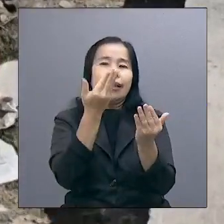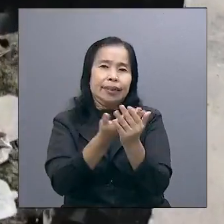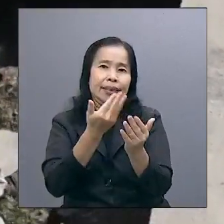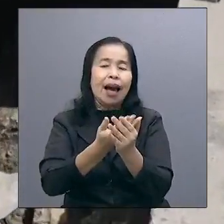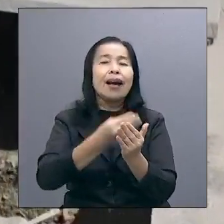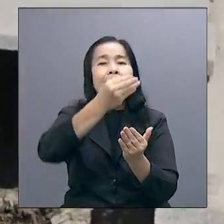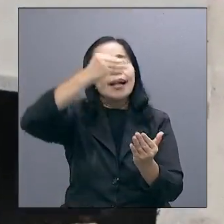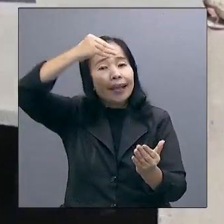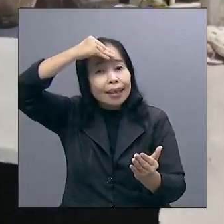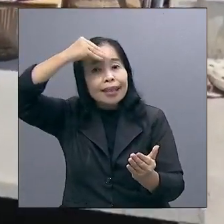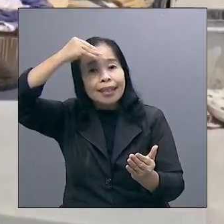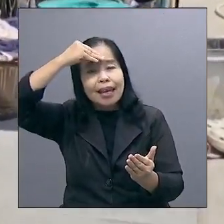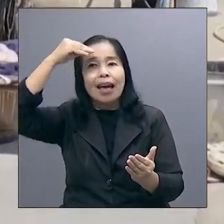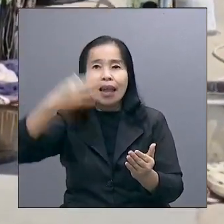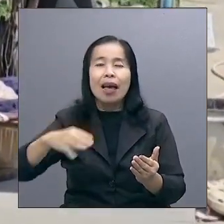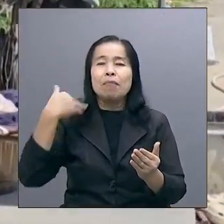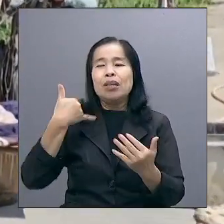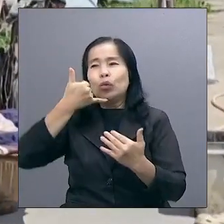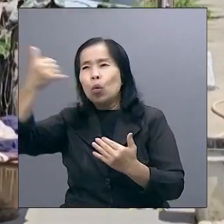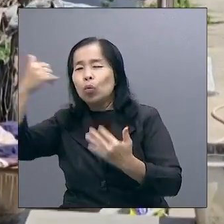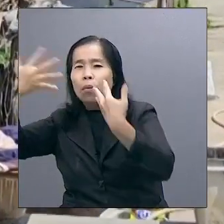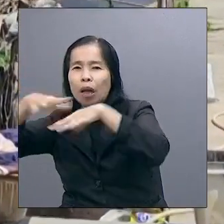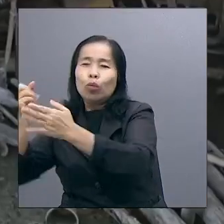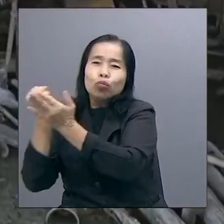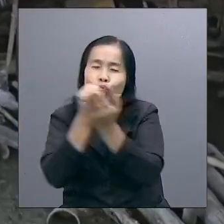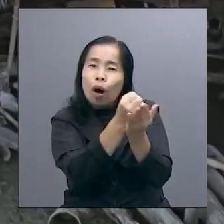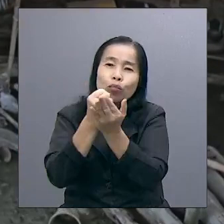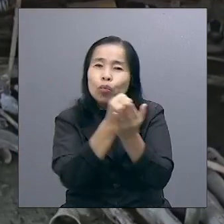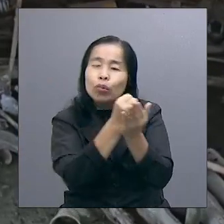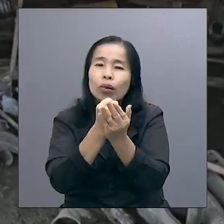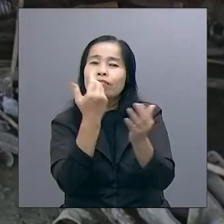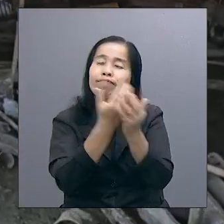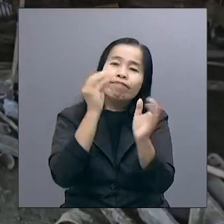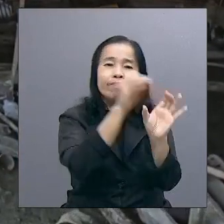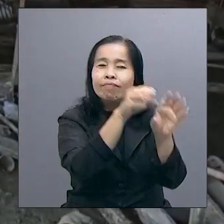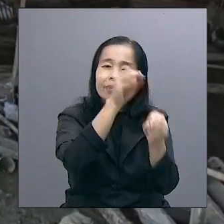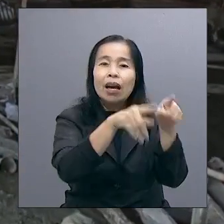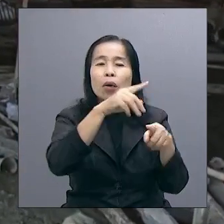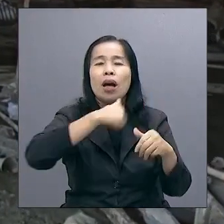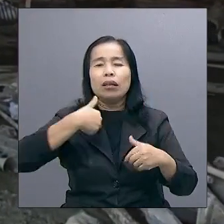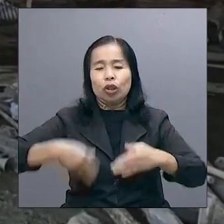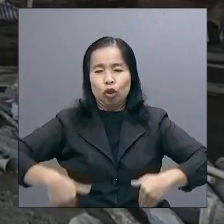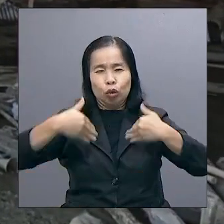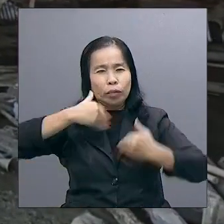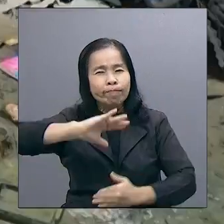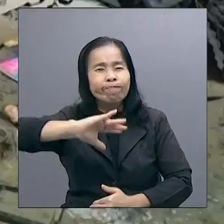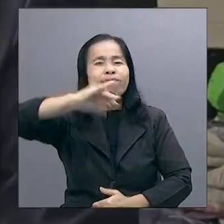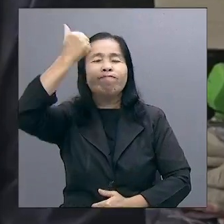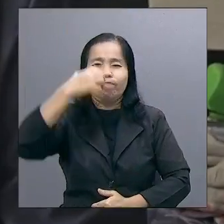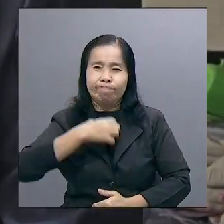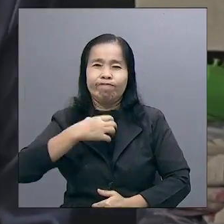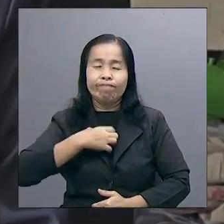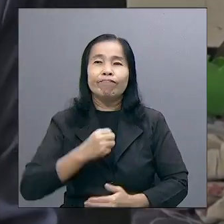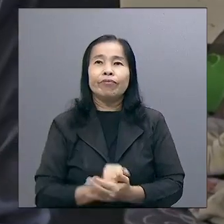ารศึษาพรอมกัประสารหนวยงานทเกี่วข้องให้เข้ามาช่เหอครอบโครวนี้เพื่ใหนัเรีนนั้มีความเป็นอยู่ที่ดีขึ้นค่ะ